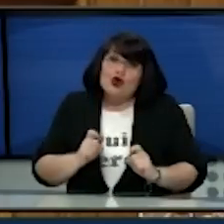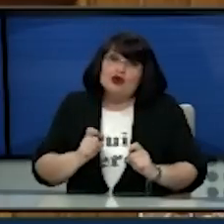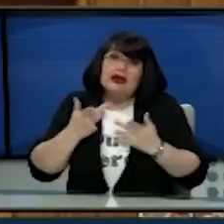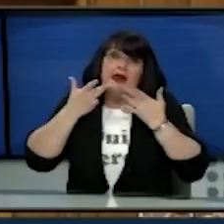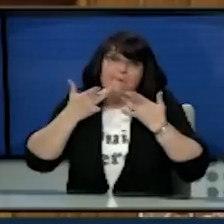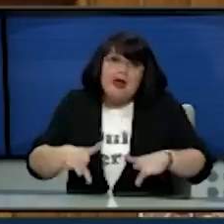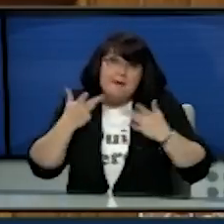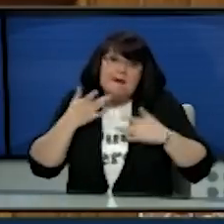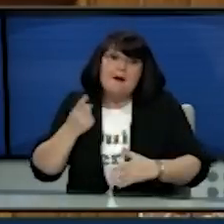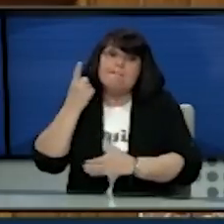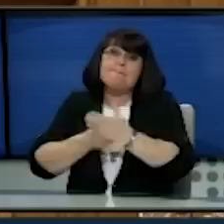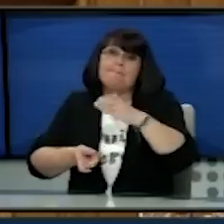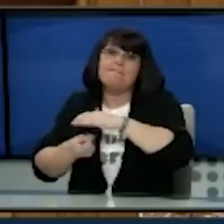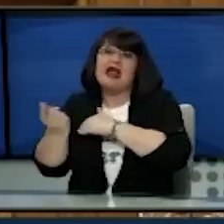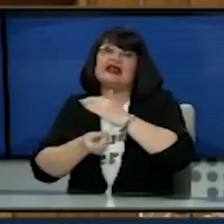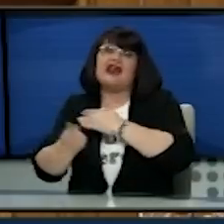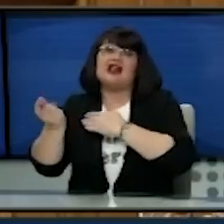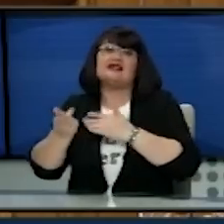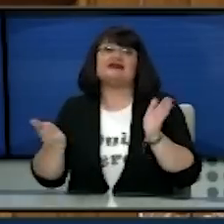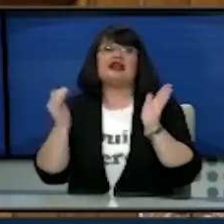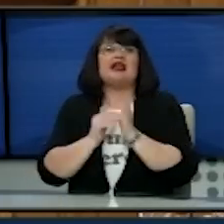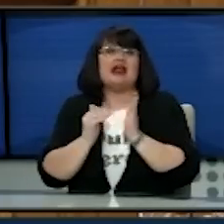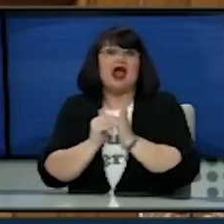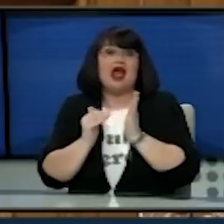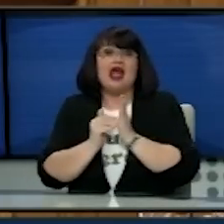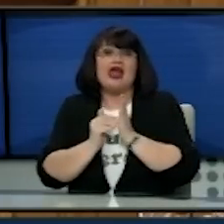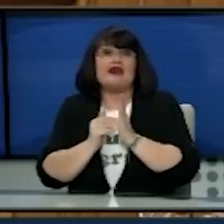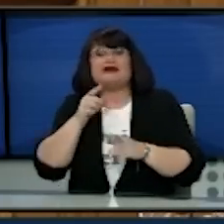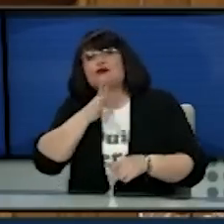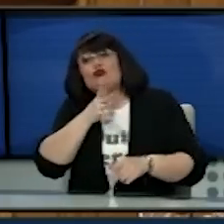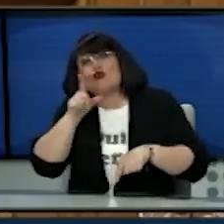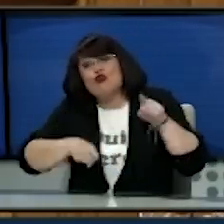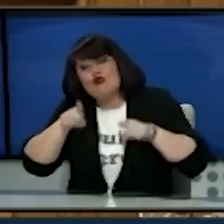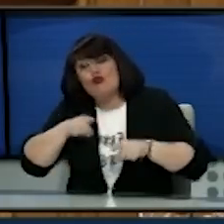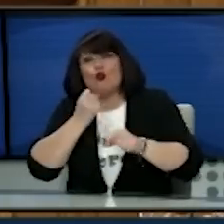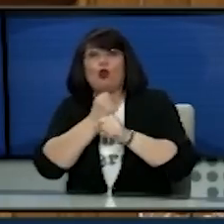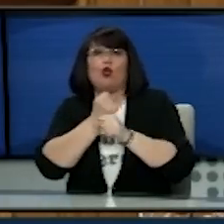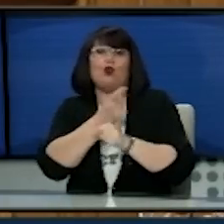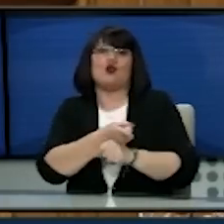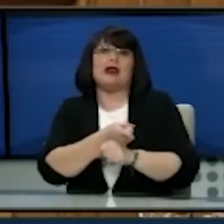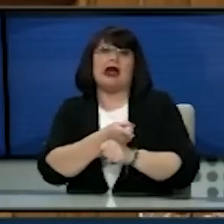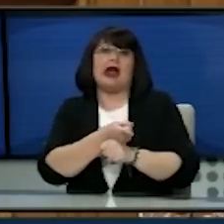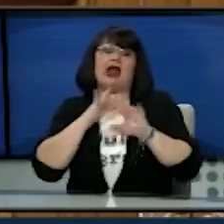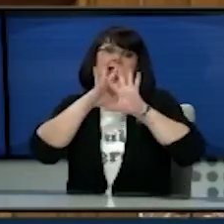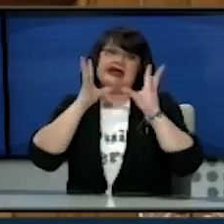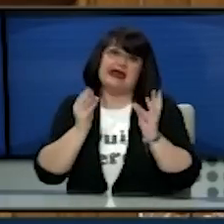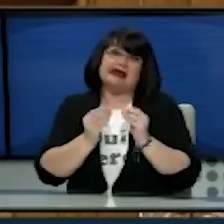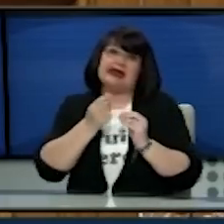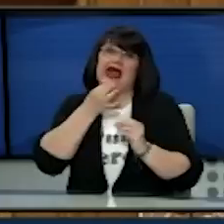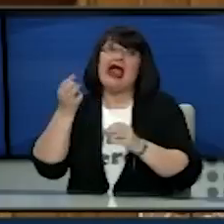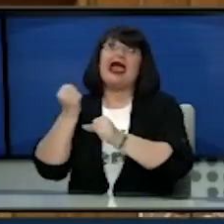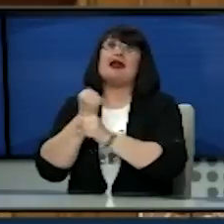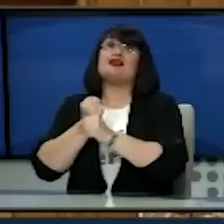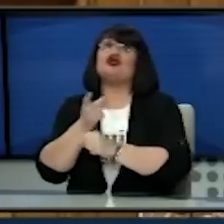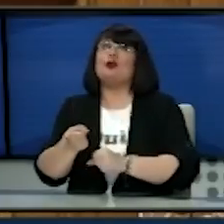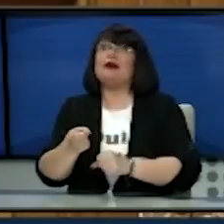φύγουν μετανάστες, τις εκατοντάδες χιλιάδες που ημιαπασχολούνται, αλλά καταγράφονται γενικά ως